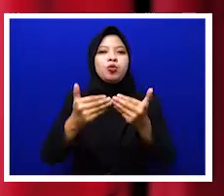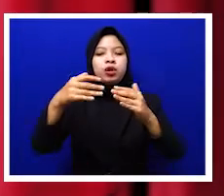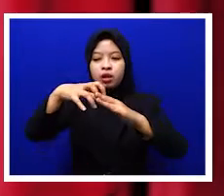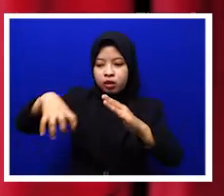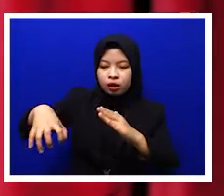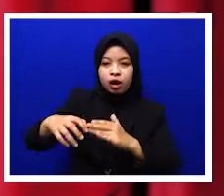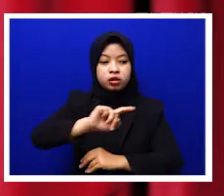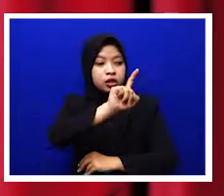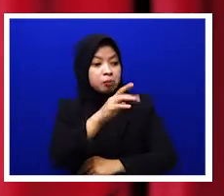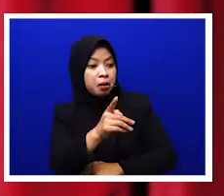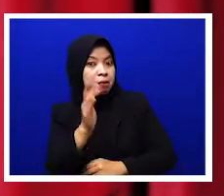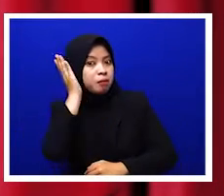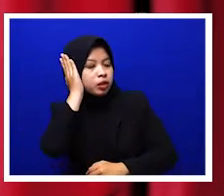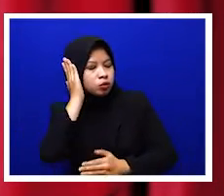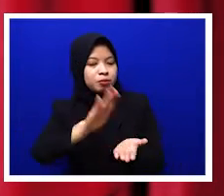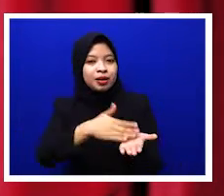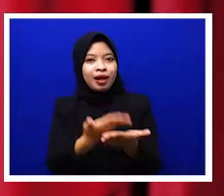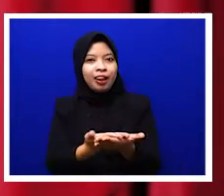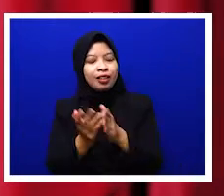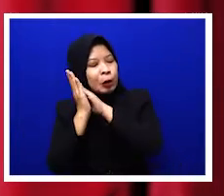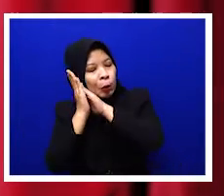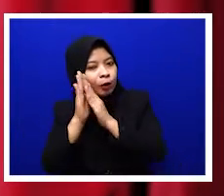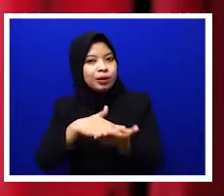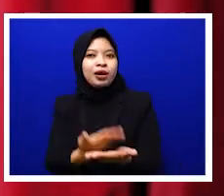tetangganya, ditanya, meninggal karena tidur? Ya enggak lah.